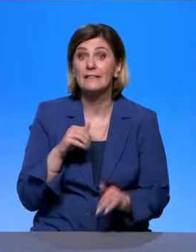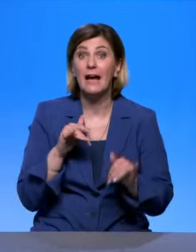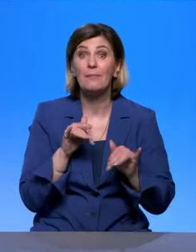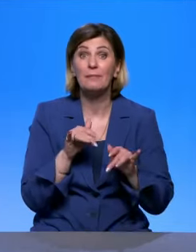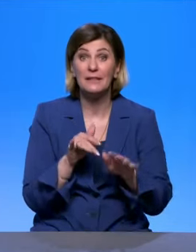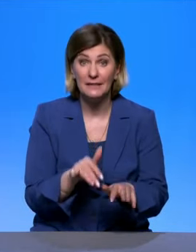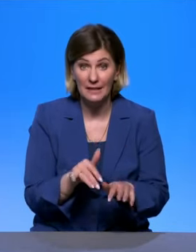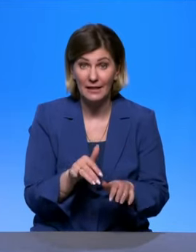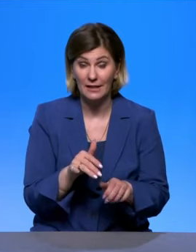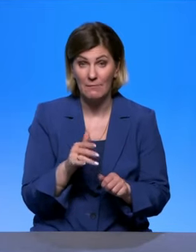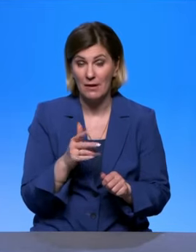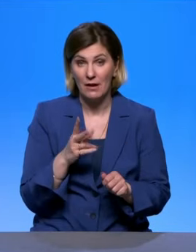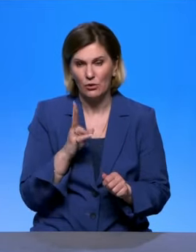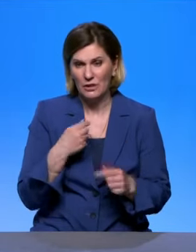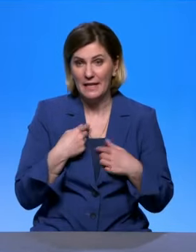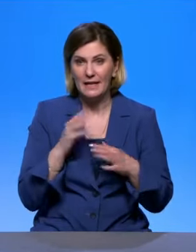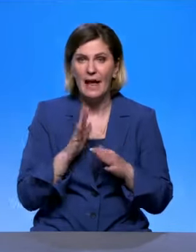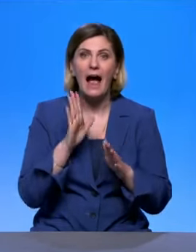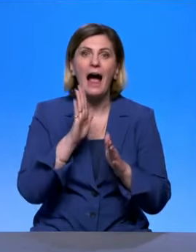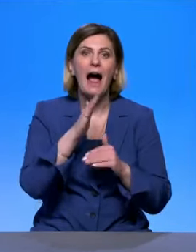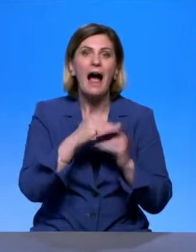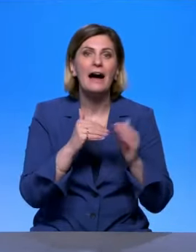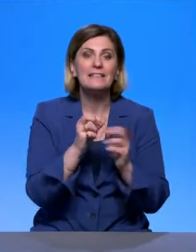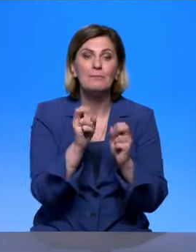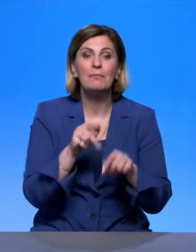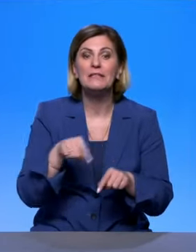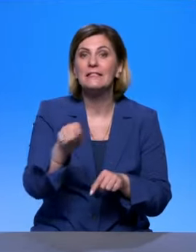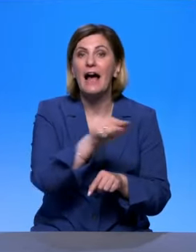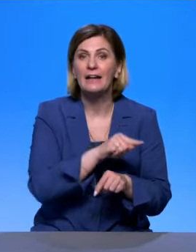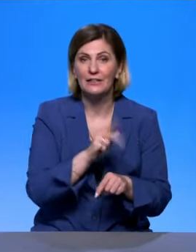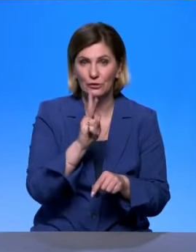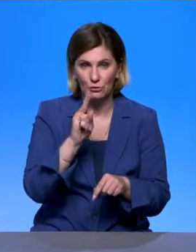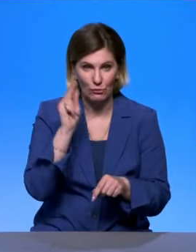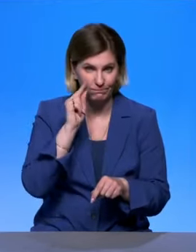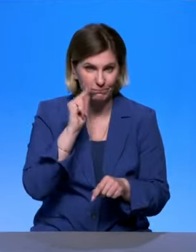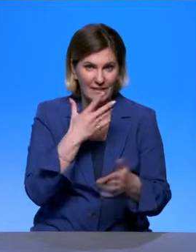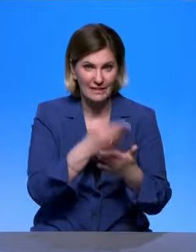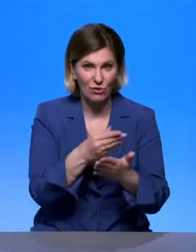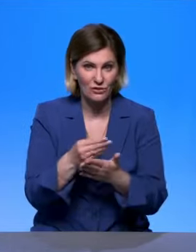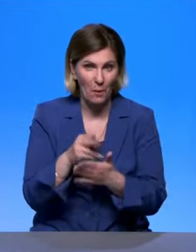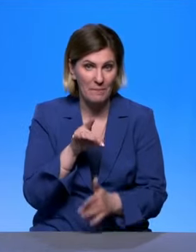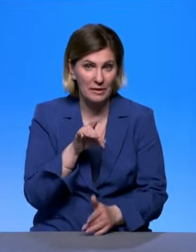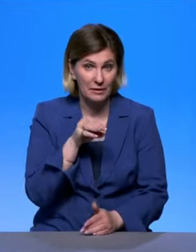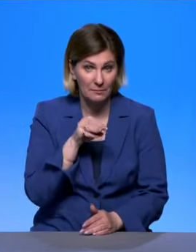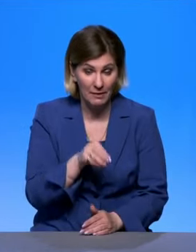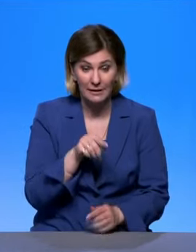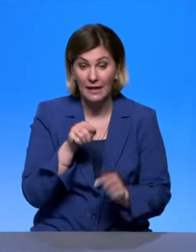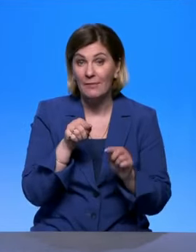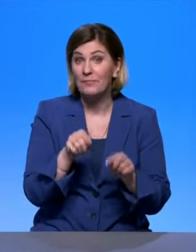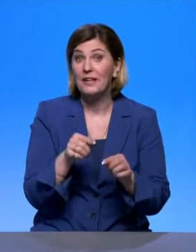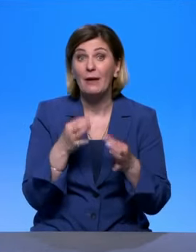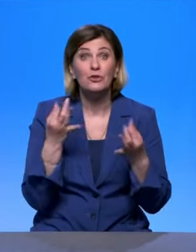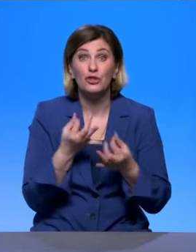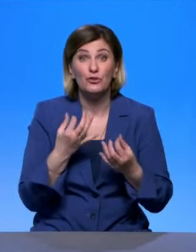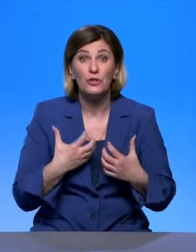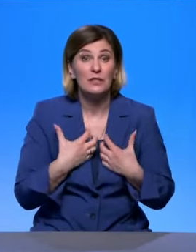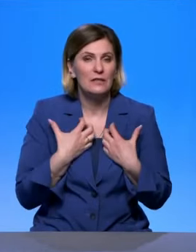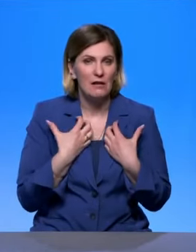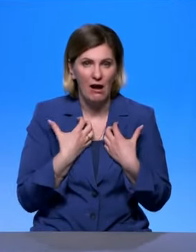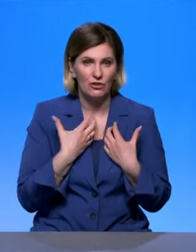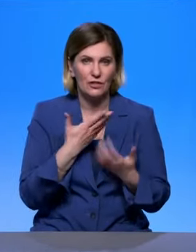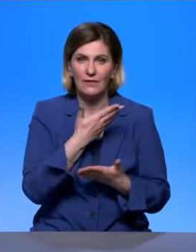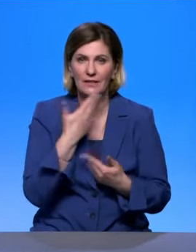даже не я, специалисты, которые, так сказать, предметники, утверждают, что ничего там особо страшного, не в 9 классе, кстати, 9 класс